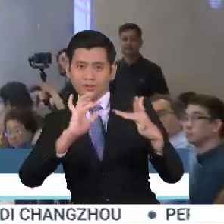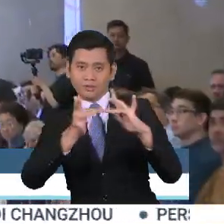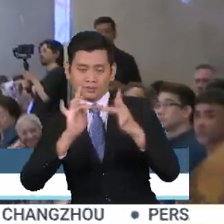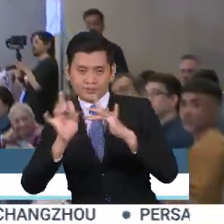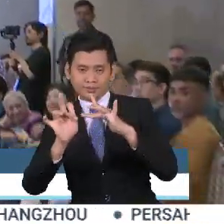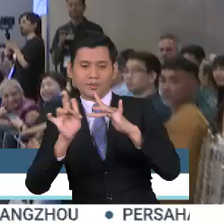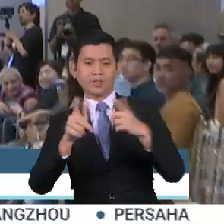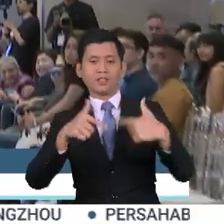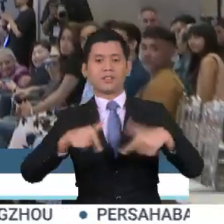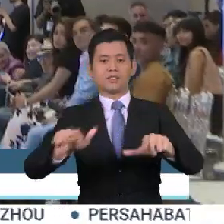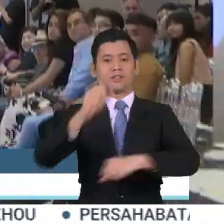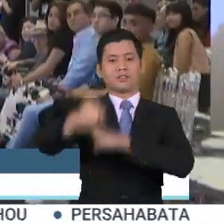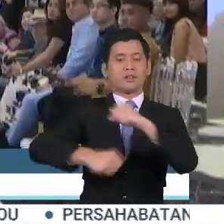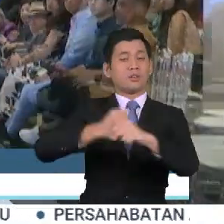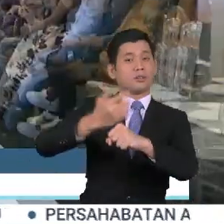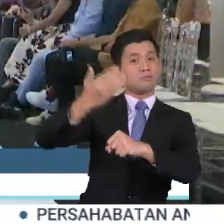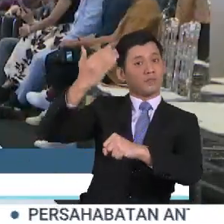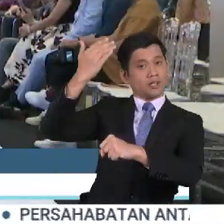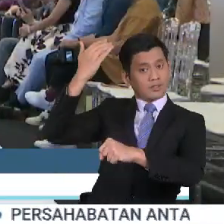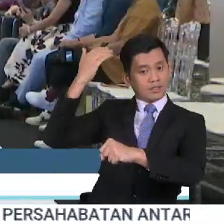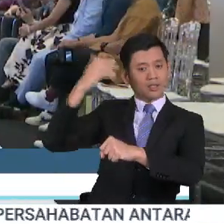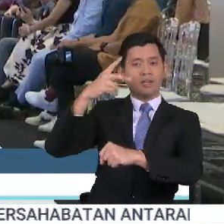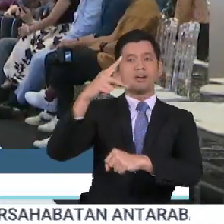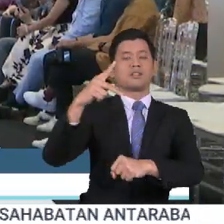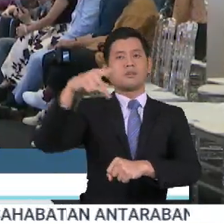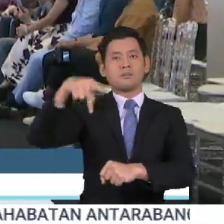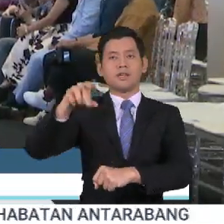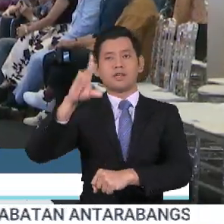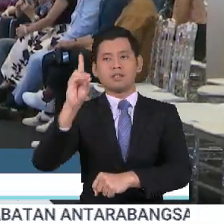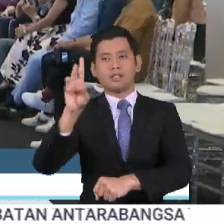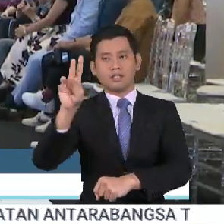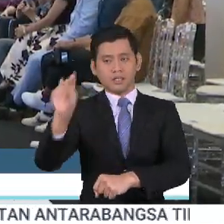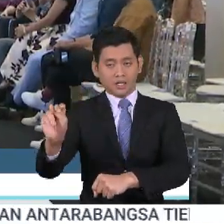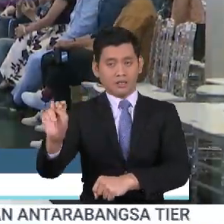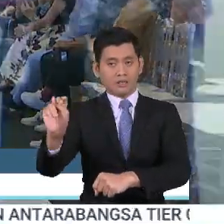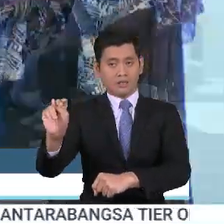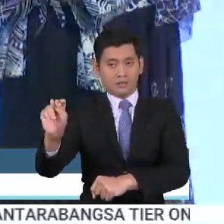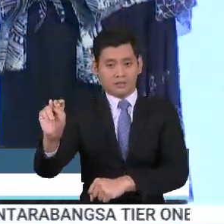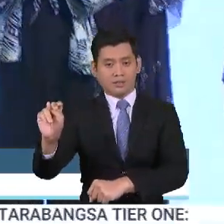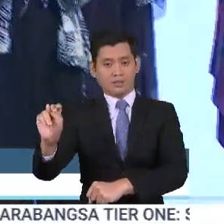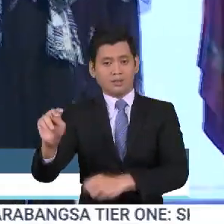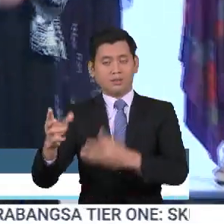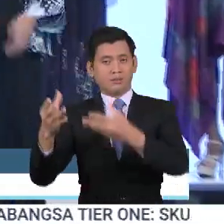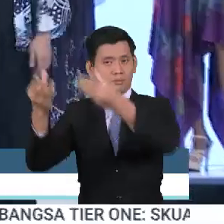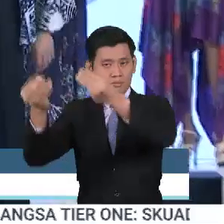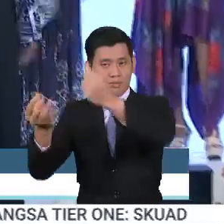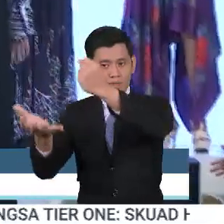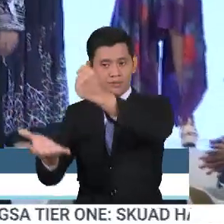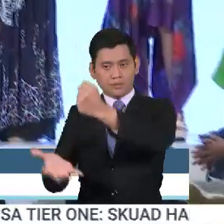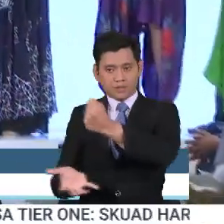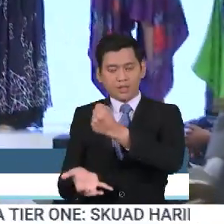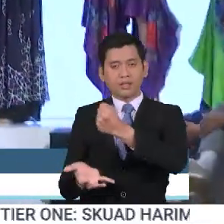dilaksanakan. Tahun lepas KPDN memberi anggaran kepada MBDA untuk